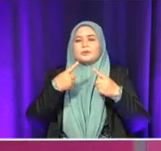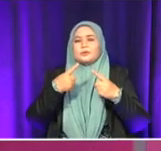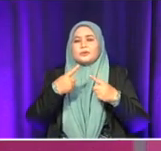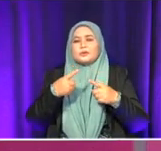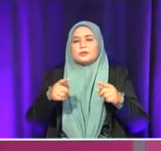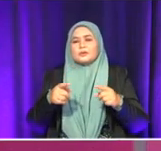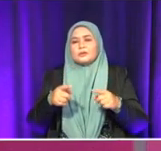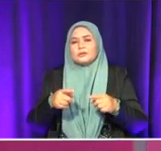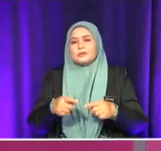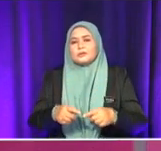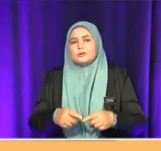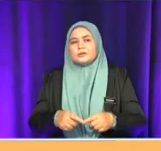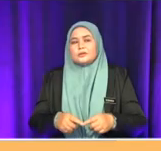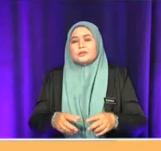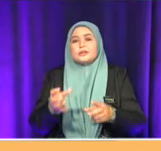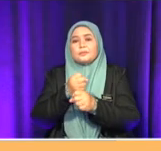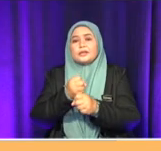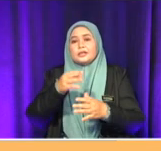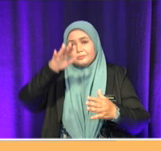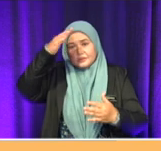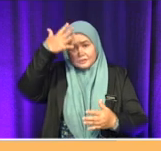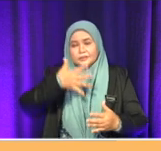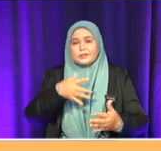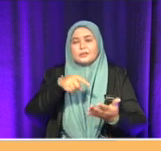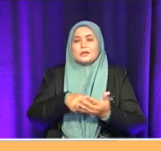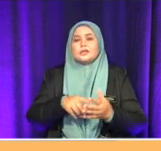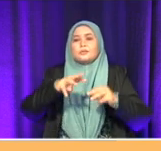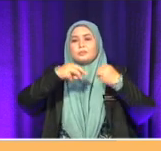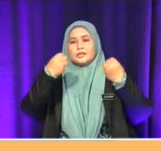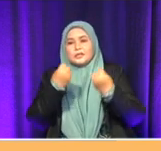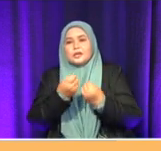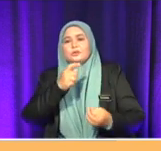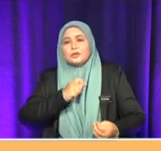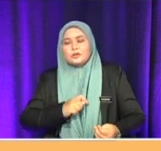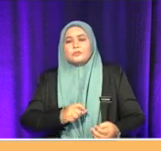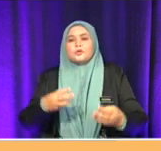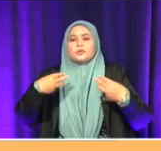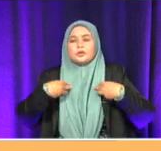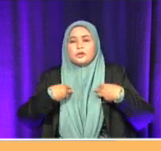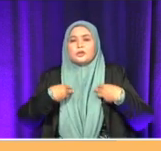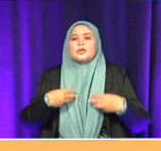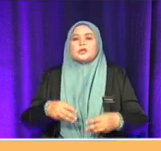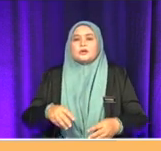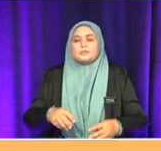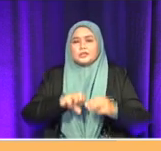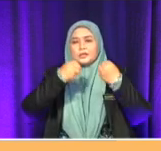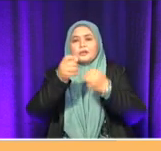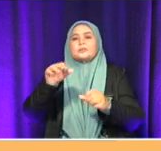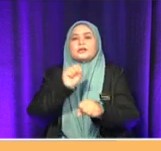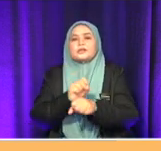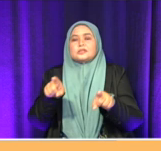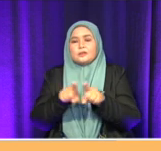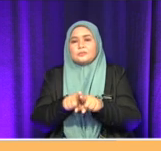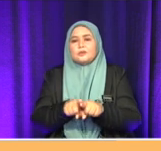yang terletak di dalam terdapat di dalam slide inilah masyarakat buat toleransi mewujudkan masyarakat yang bekerja sama memunculkan